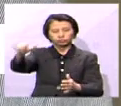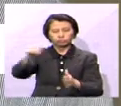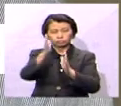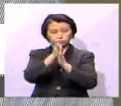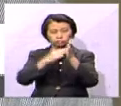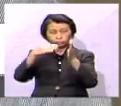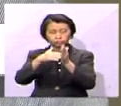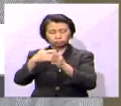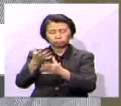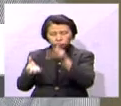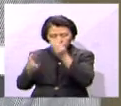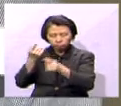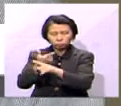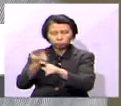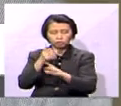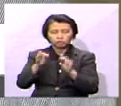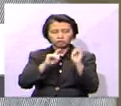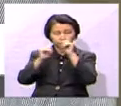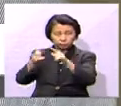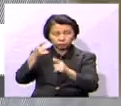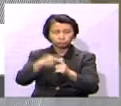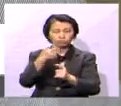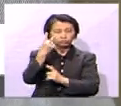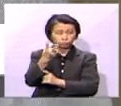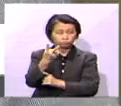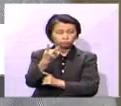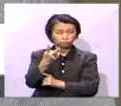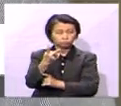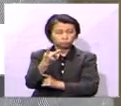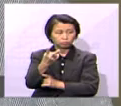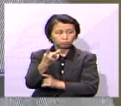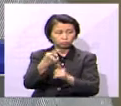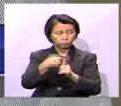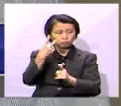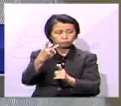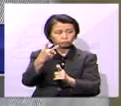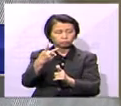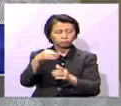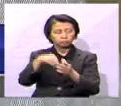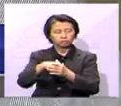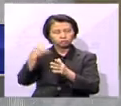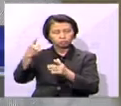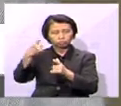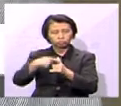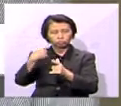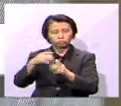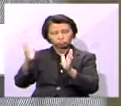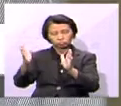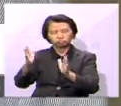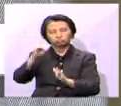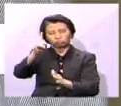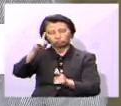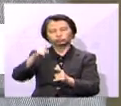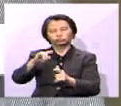kalau satu kalau kita pergi bulan bulan dua tu masa sebulan tu lebih kurang